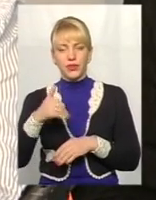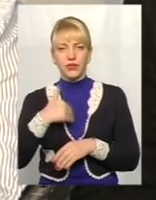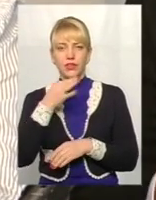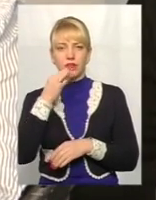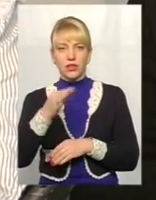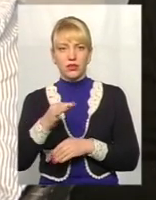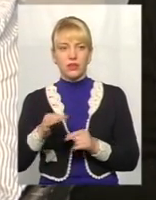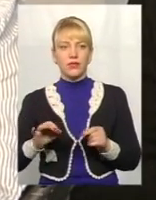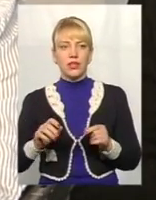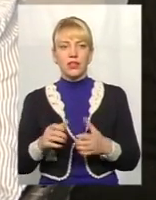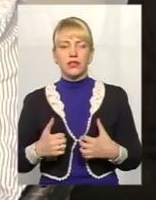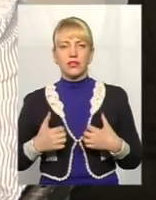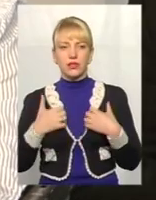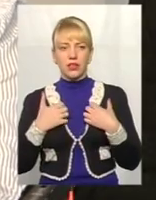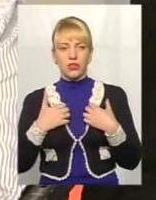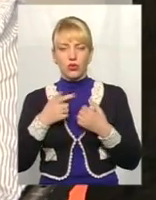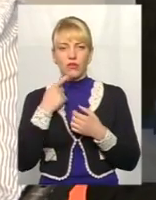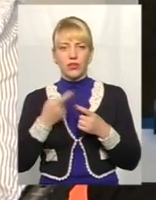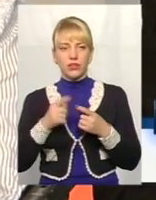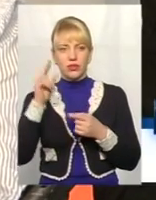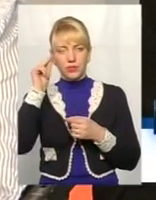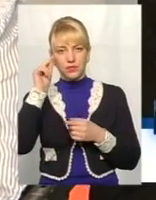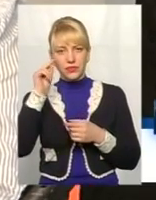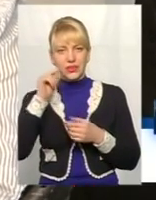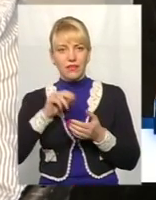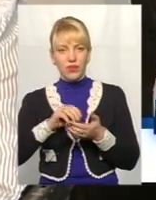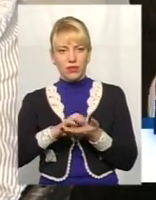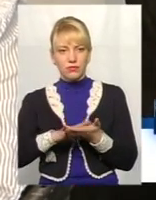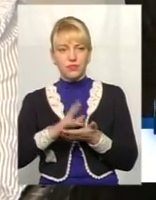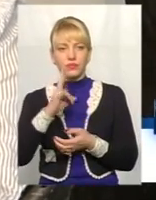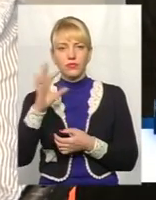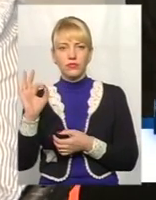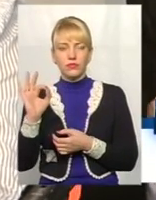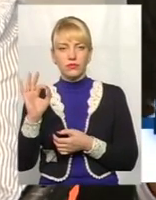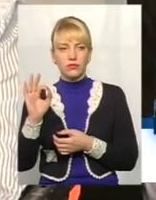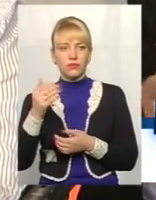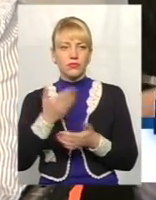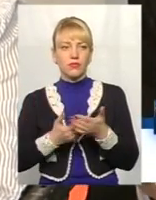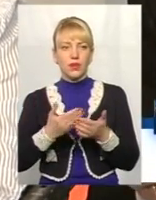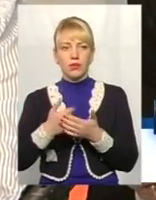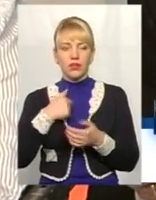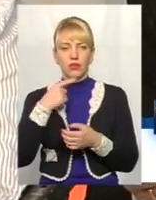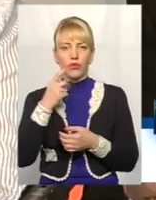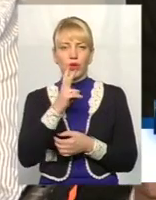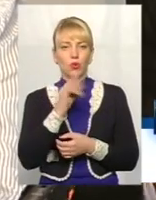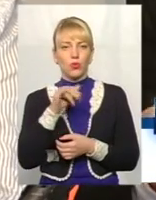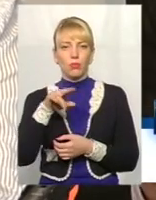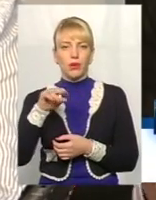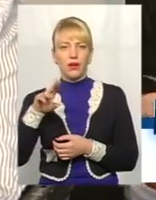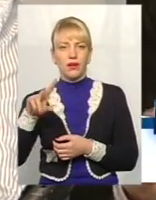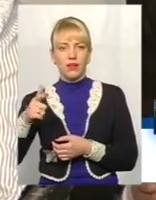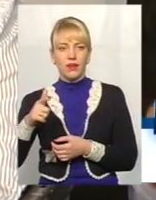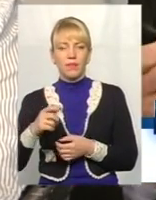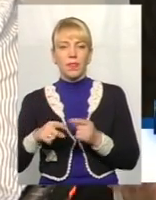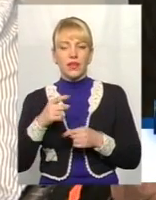сказати, страшно називати ці цифри, але, наприклад, я говорив за Купель, а через два